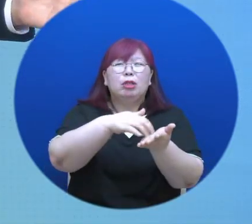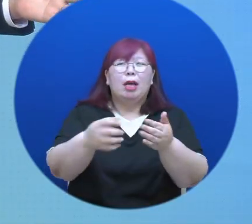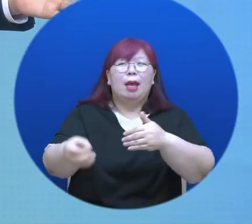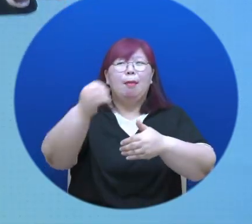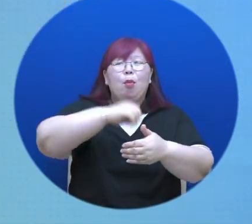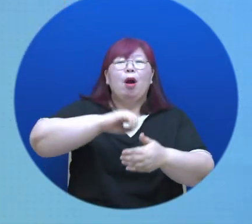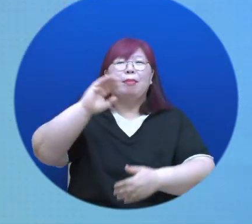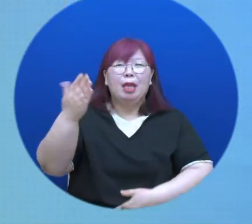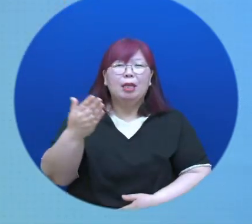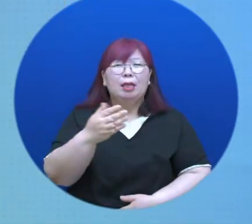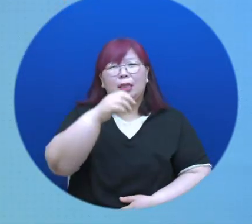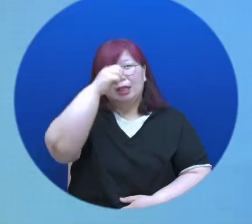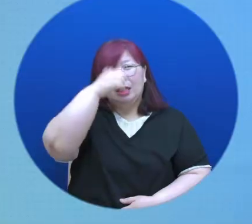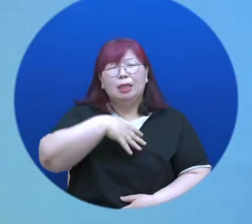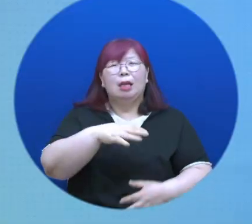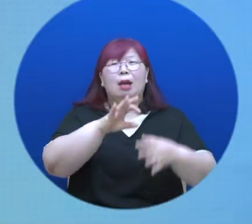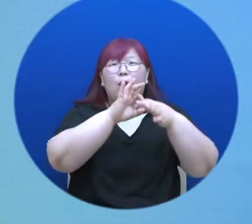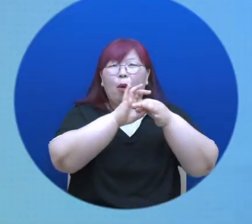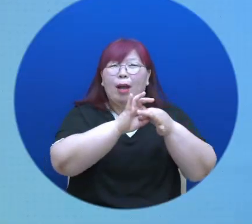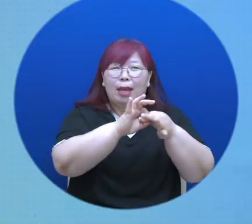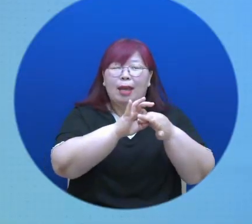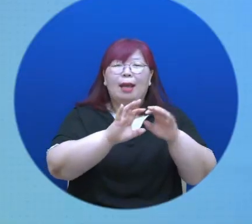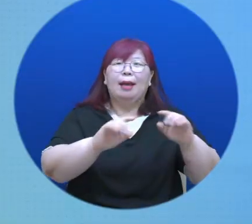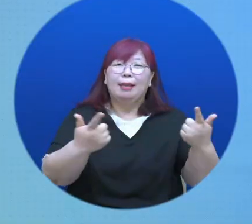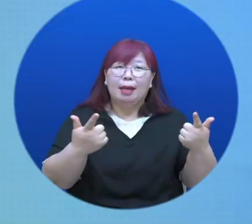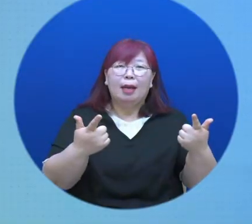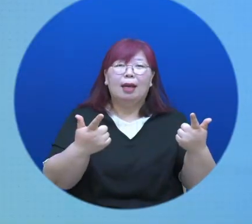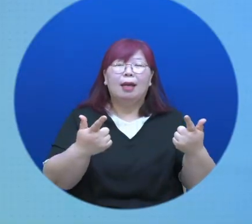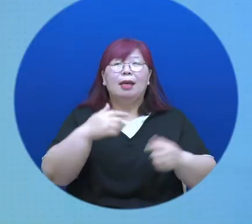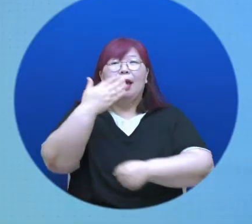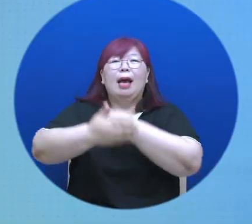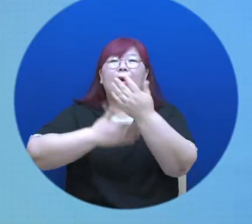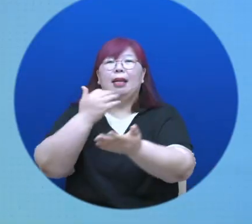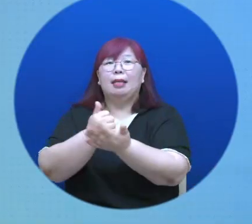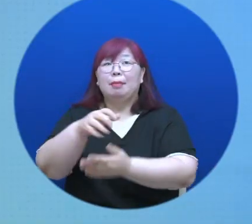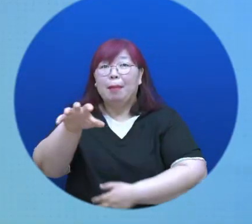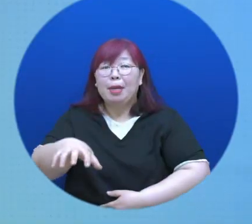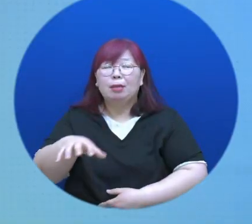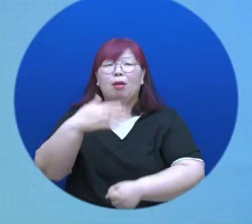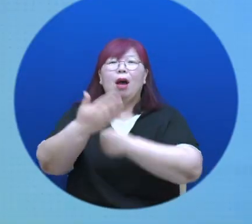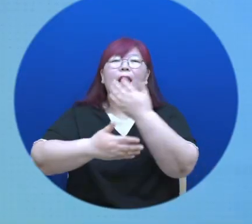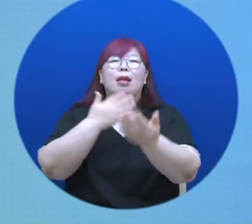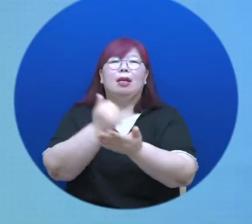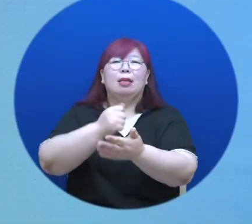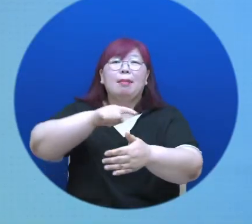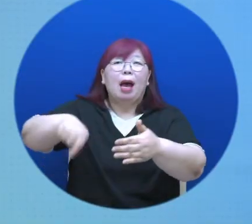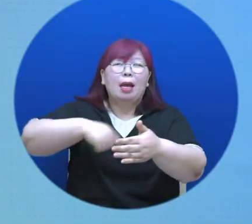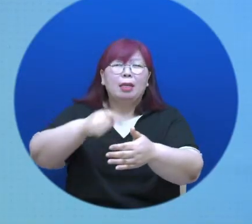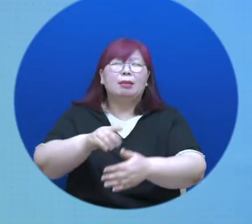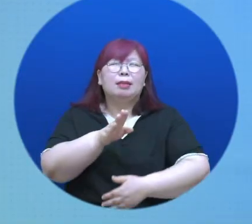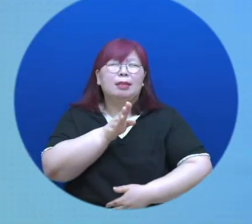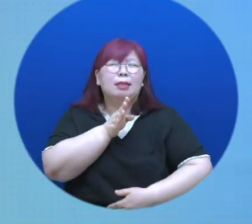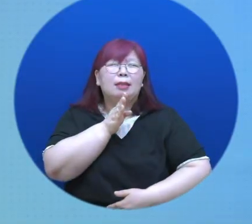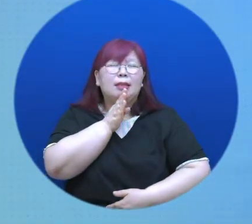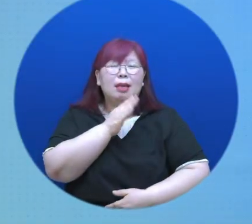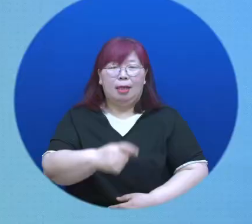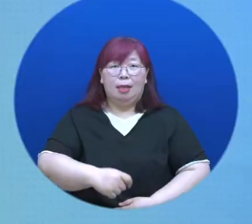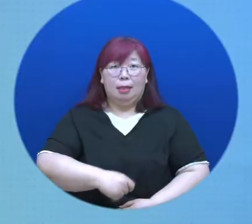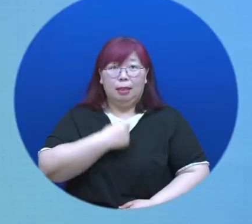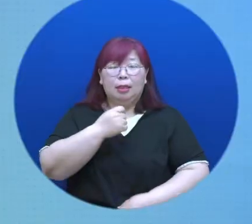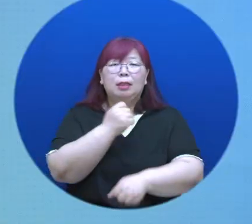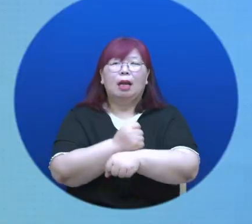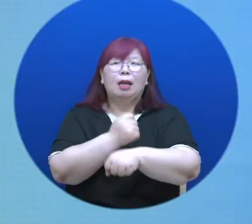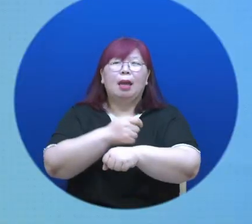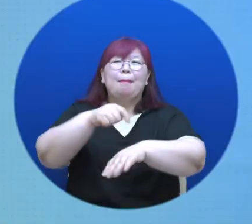포함되는 그런 관계가 아니라 하나님 앞에서, 하나님 안에서 정말